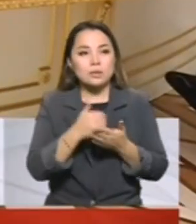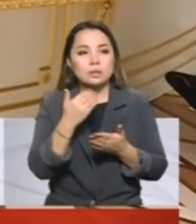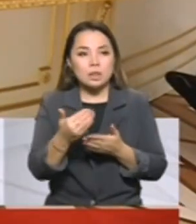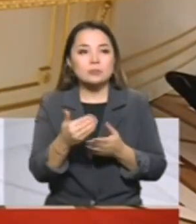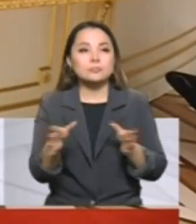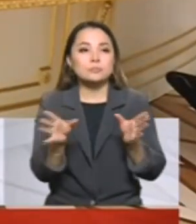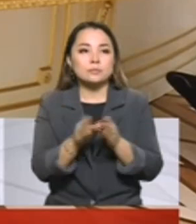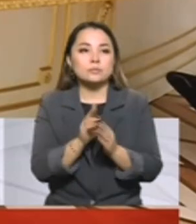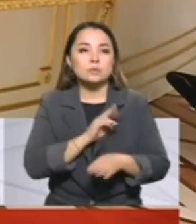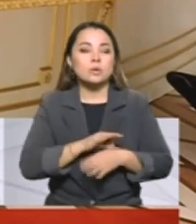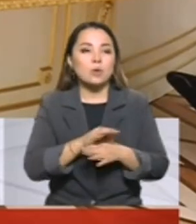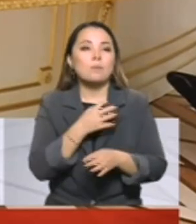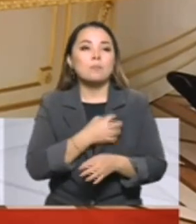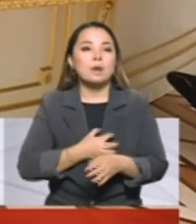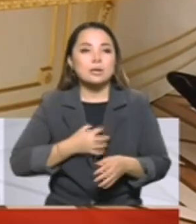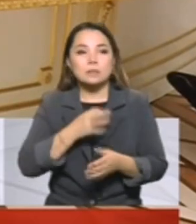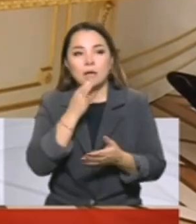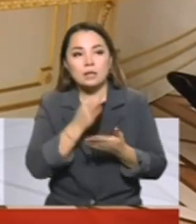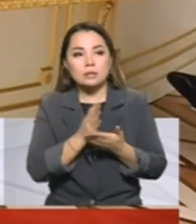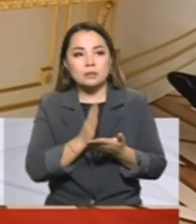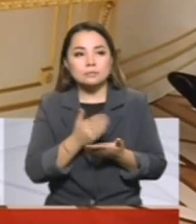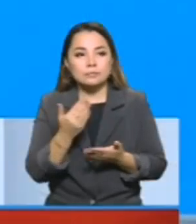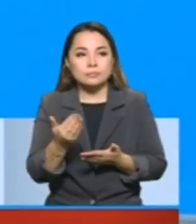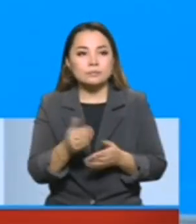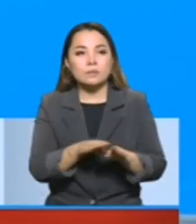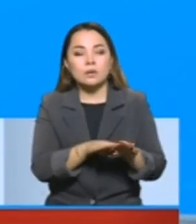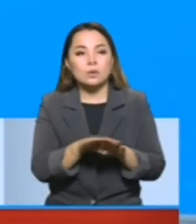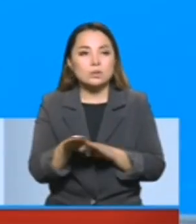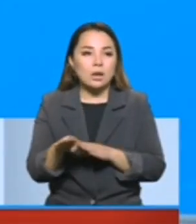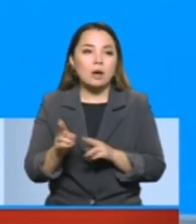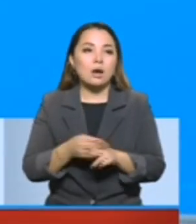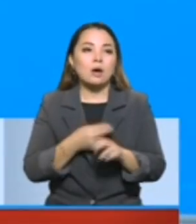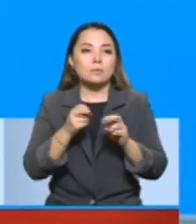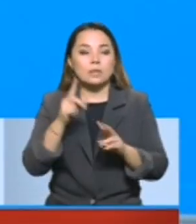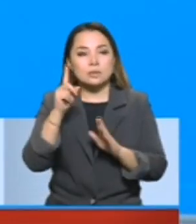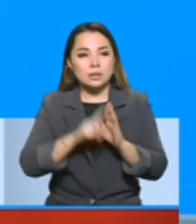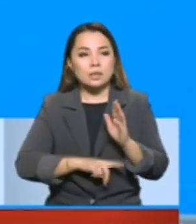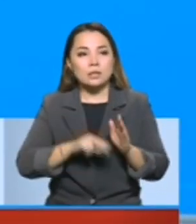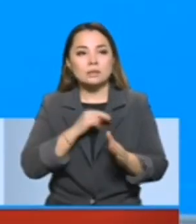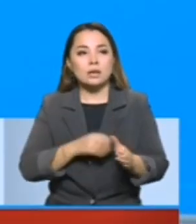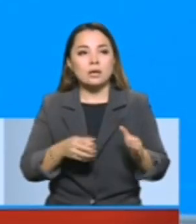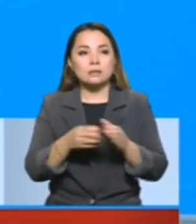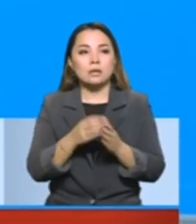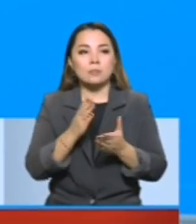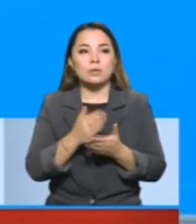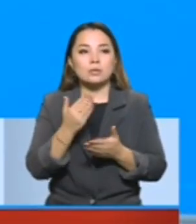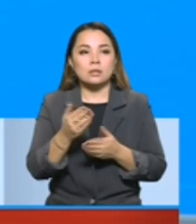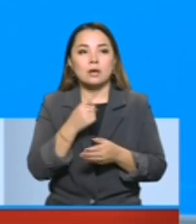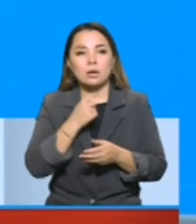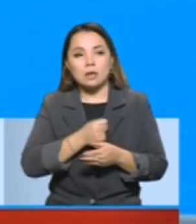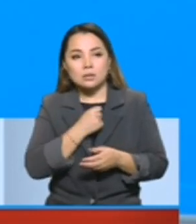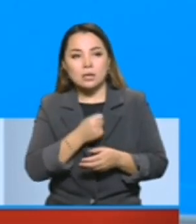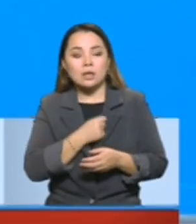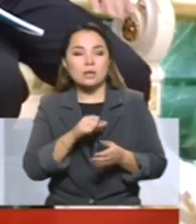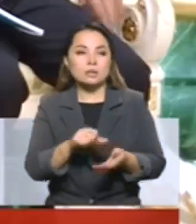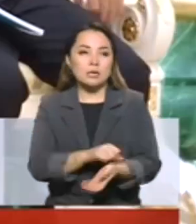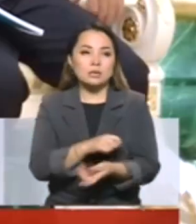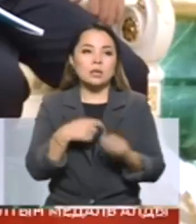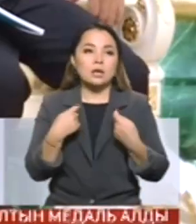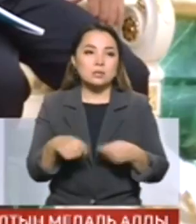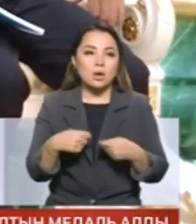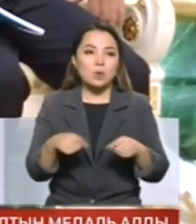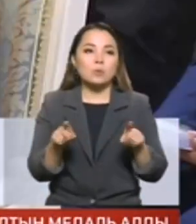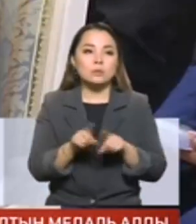мемлекеттерінің жұдырықтай болуы маңызды деді. Бұл ортақ қауіпсіздігіміздің сенімді кепілі. Қару-жарақ және есірткі